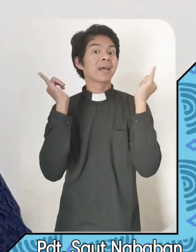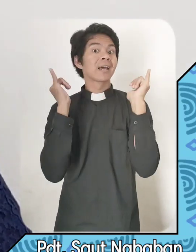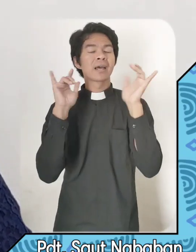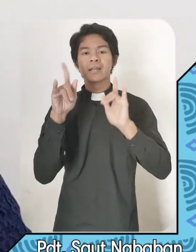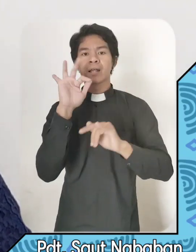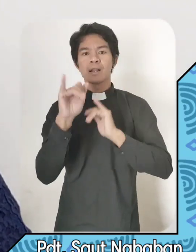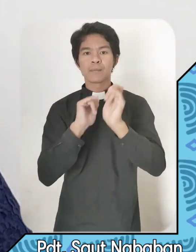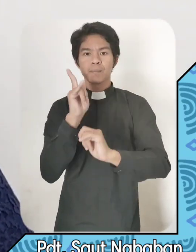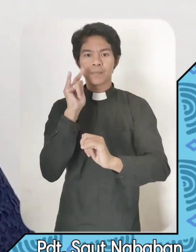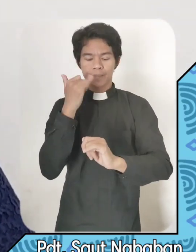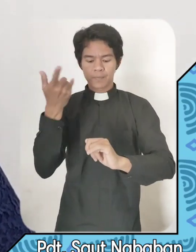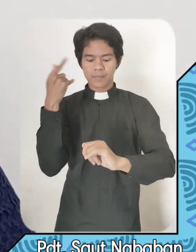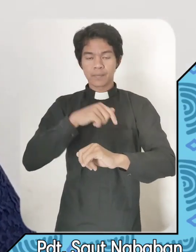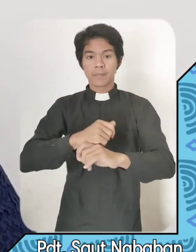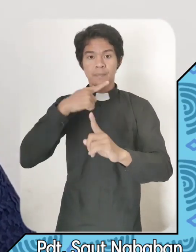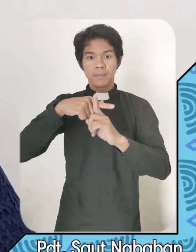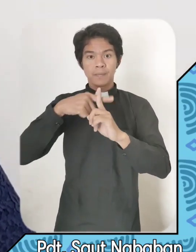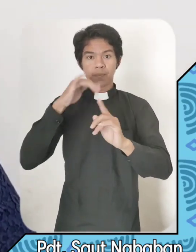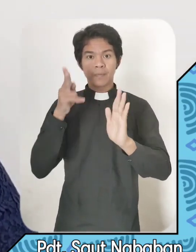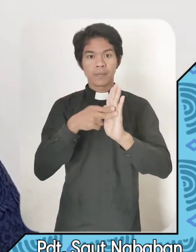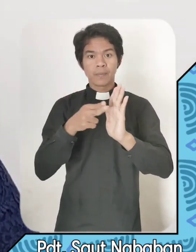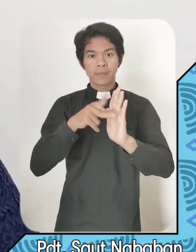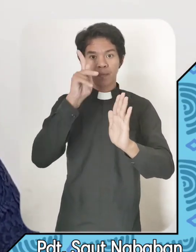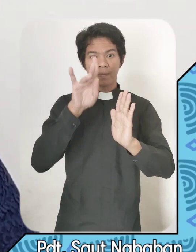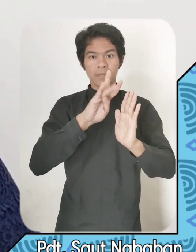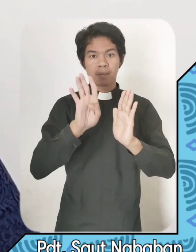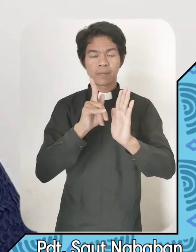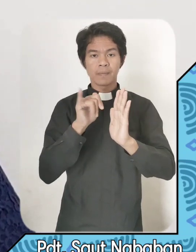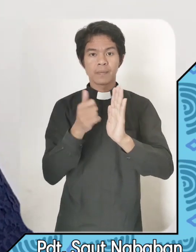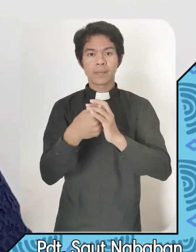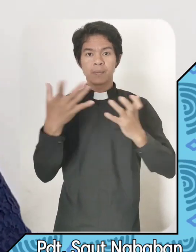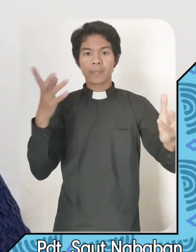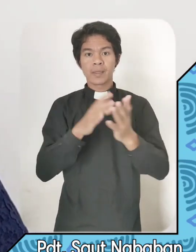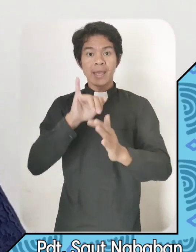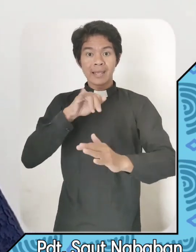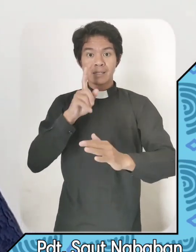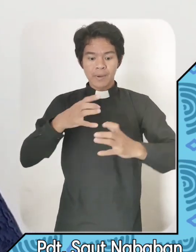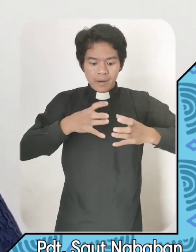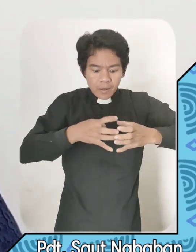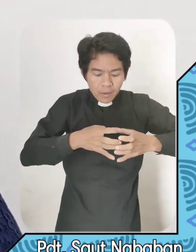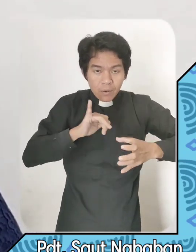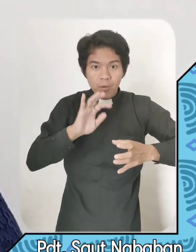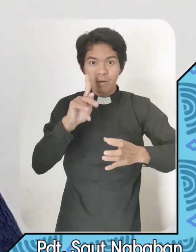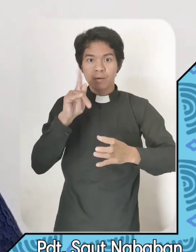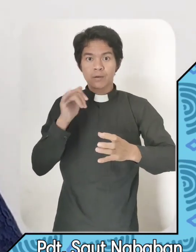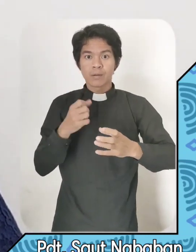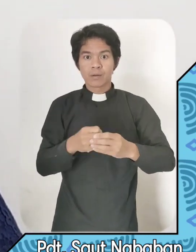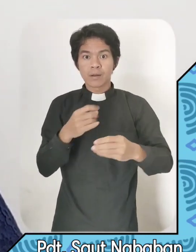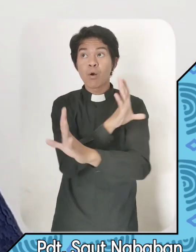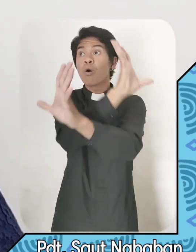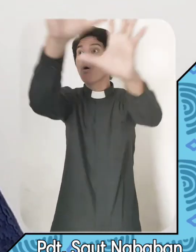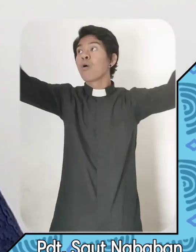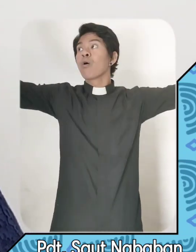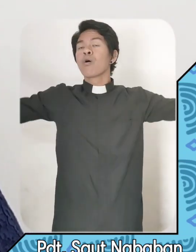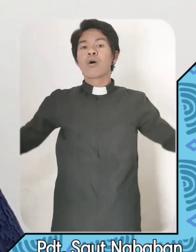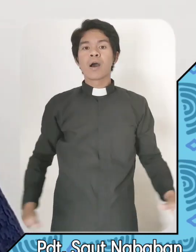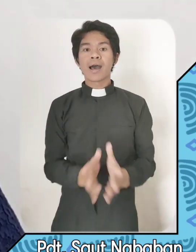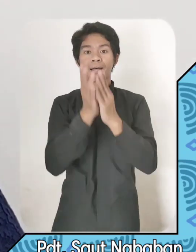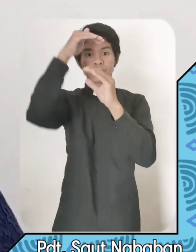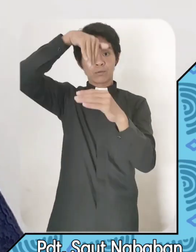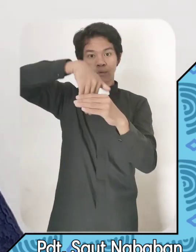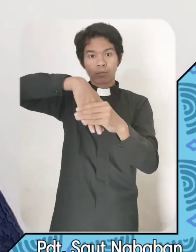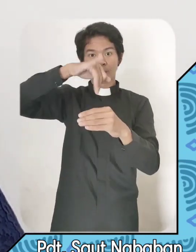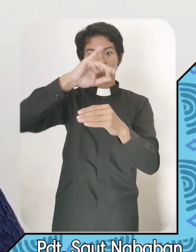tengah pelayanan gereja Huria Kristen Batak Protestan, baik secara jemaat lokal ataupun secara hatopan